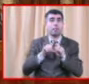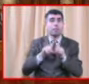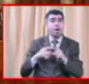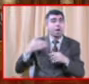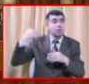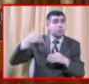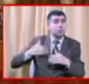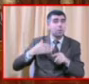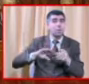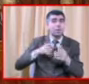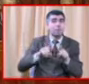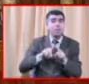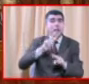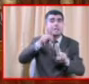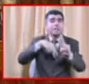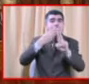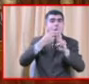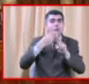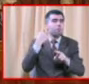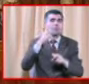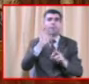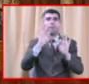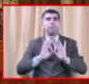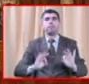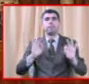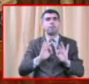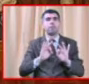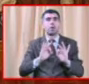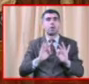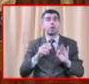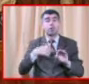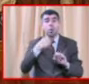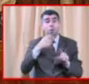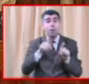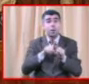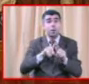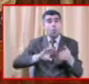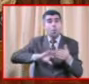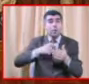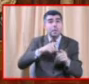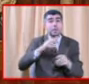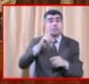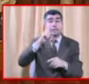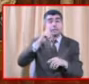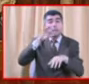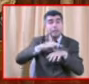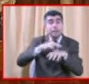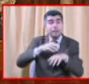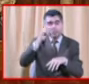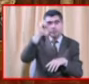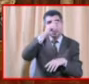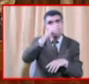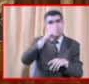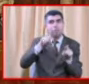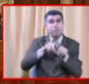لان ما عطاوش جواب، الجواب ديالاش ما عارفينش علاش. هذا الحل هذا كان خصو يعطالو اكثر من ايبولا، لان هذا كاين ايبولا مازال ما دخل المغرب. اما